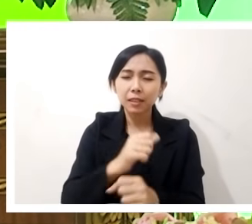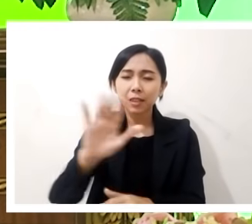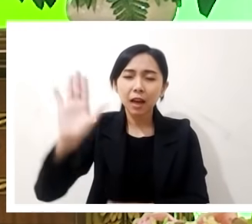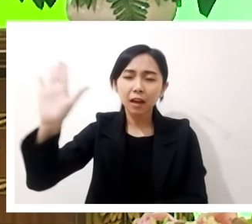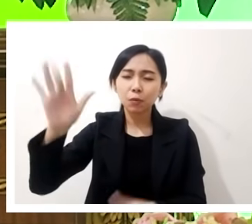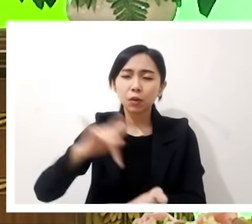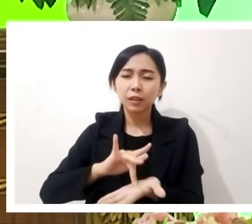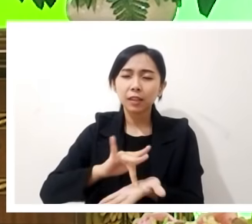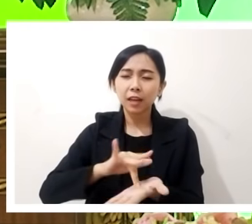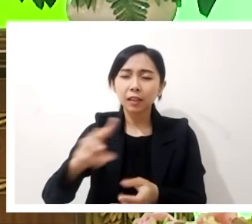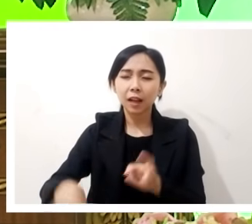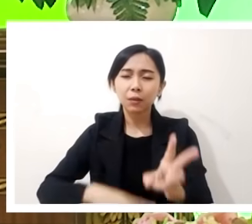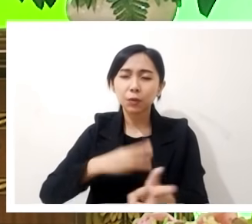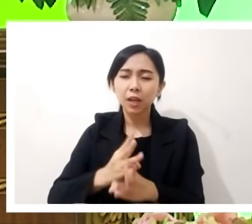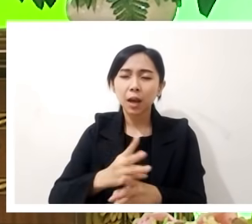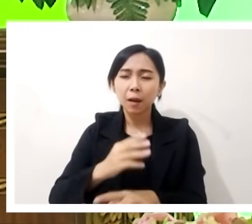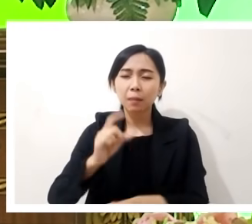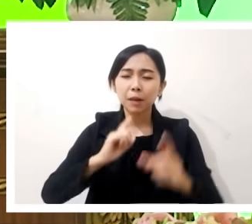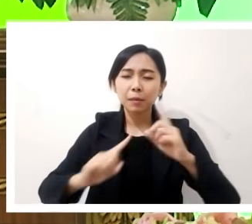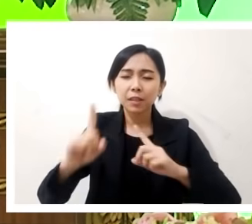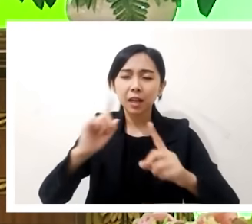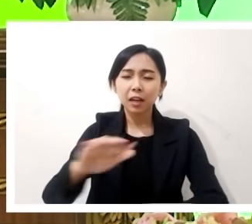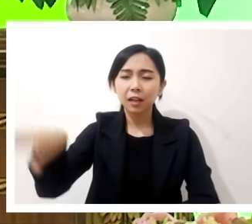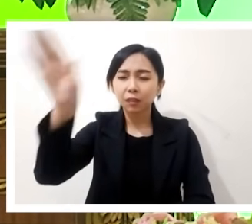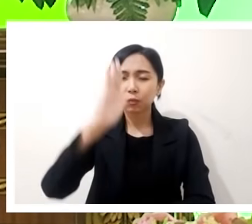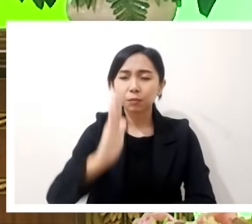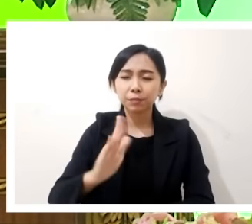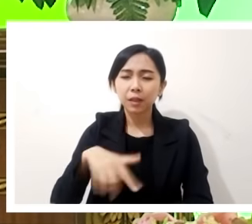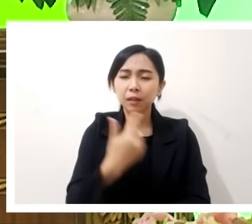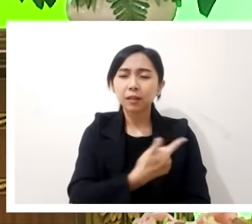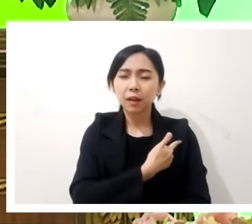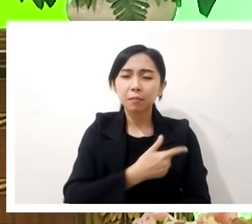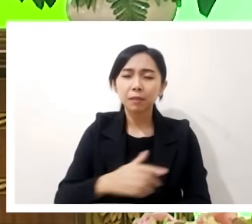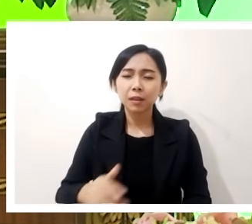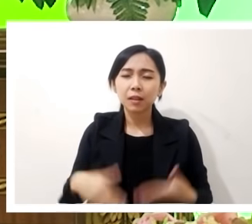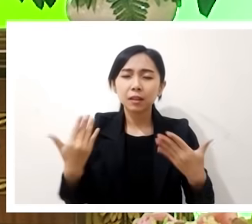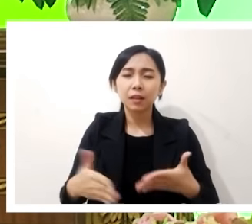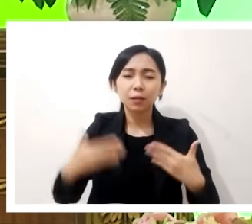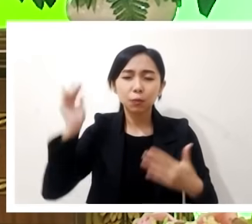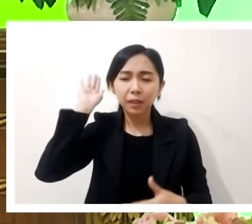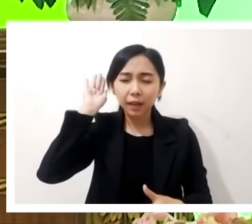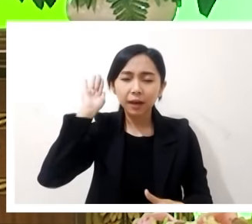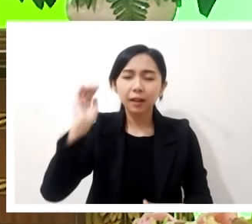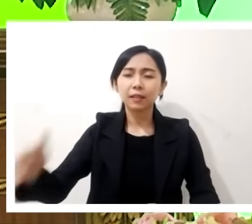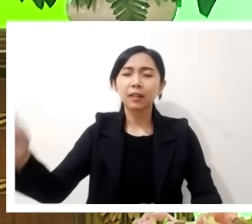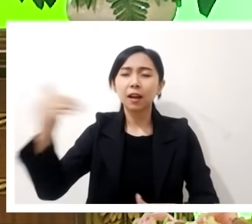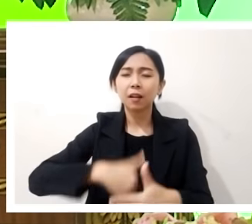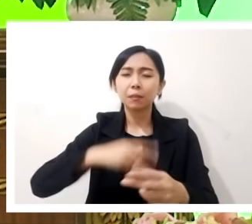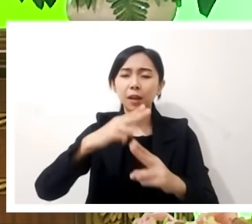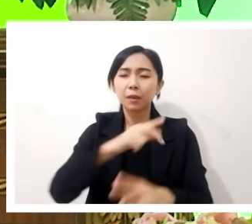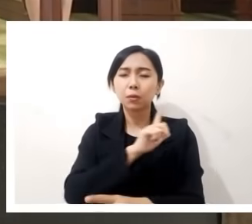dunia ini. Bersabdalah ya Allah, karena kami rindu mendengarkan kehendak-Mu. Dalam nama Tuhan